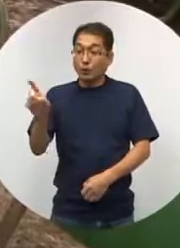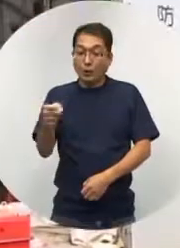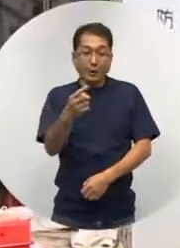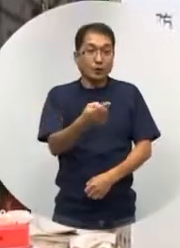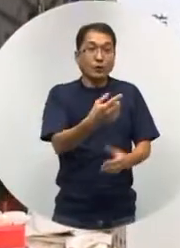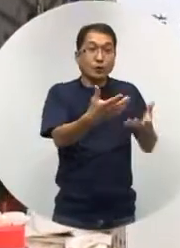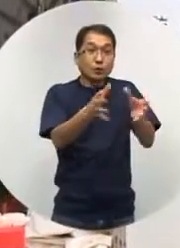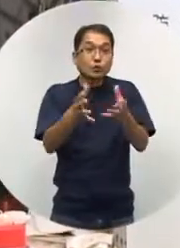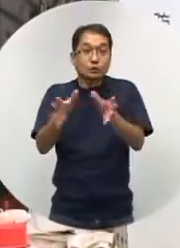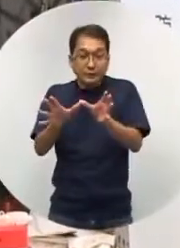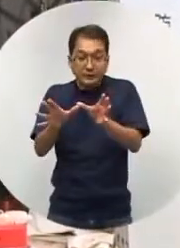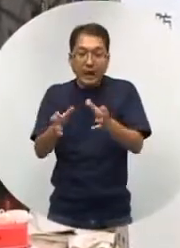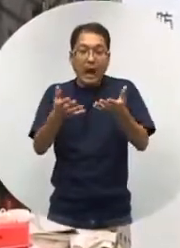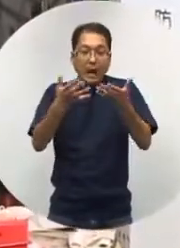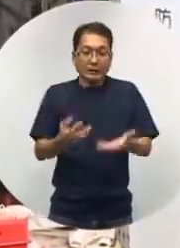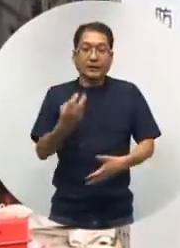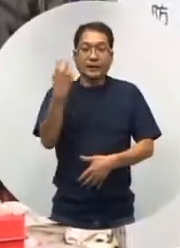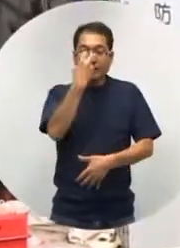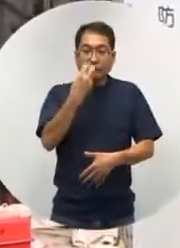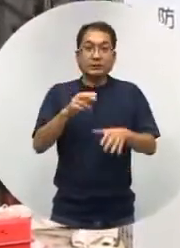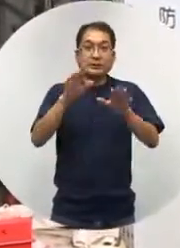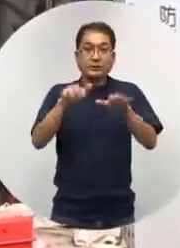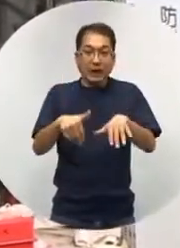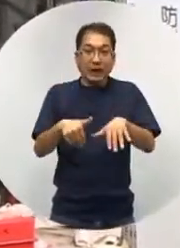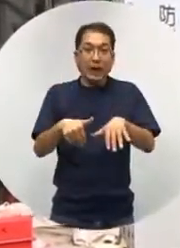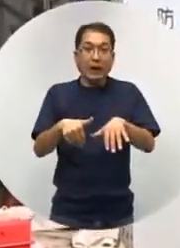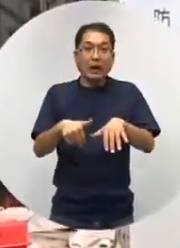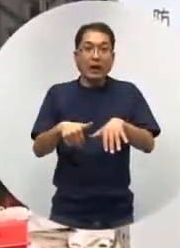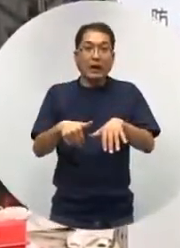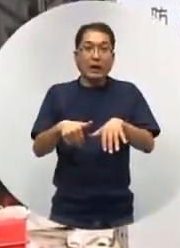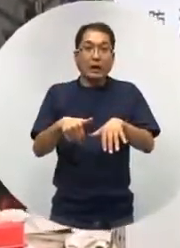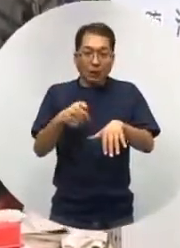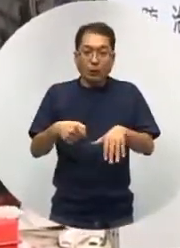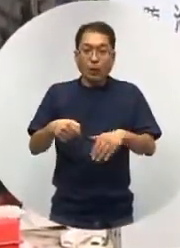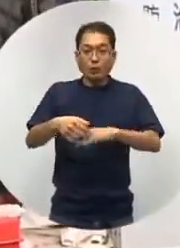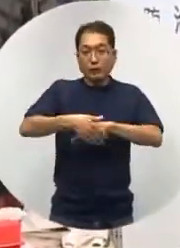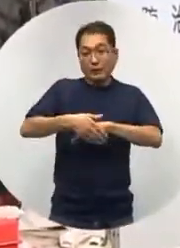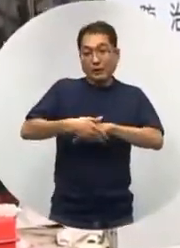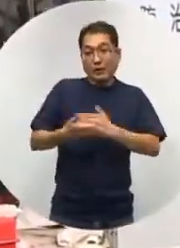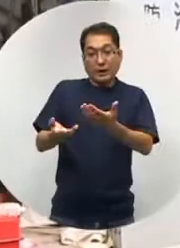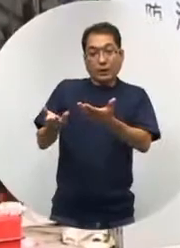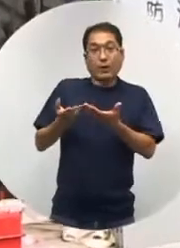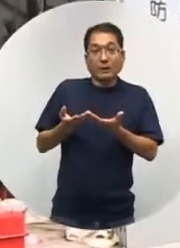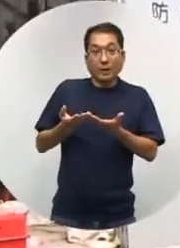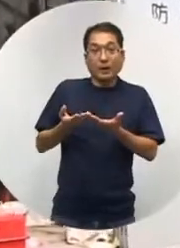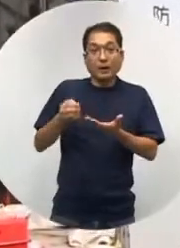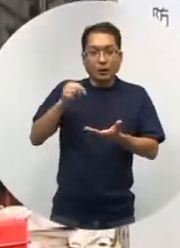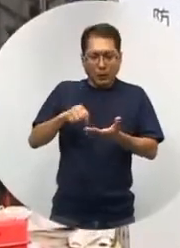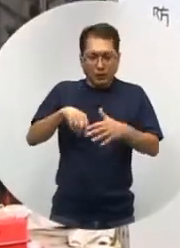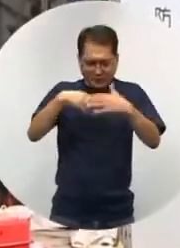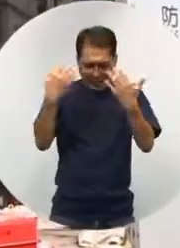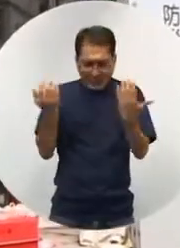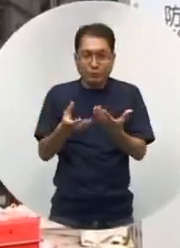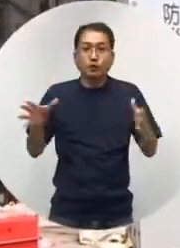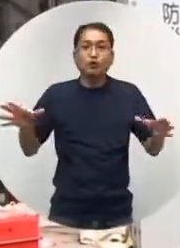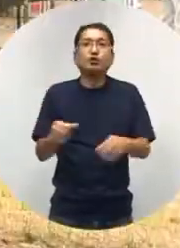が安全確認したものを受付で受け付けたものを全部集計してます